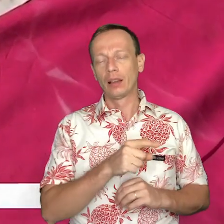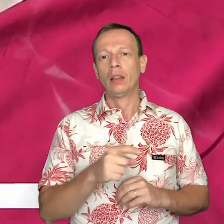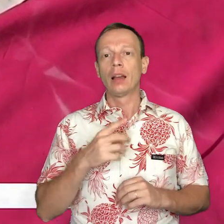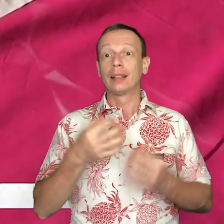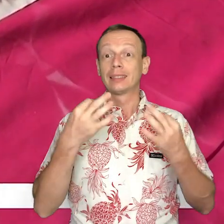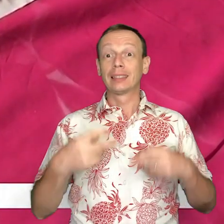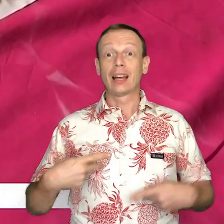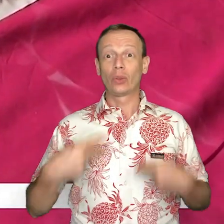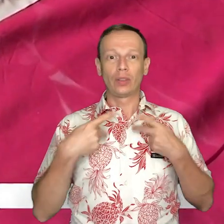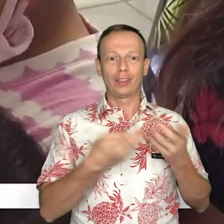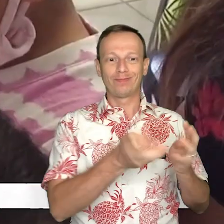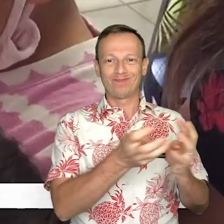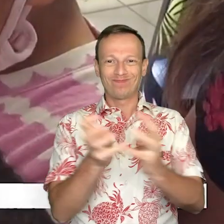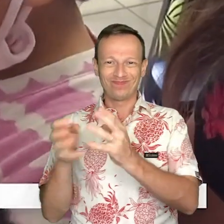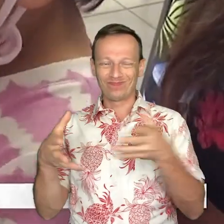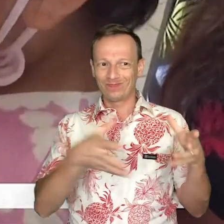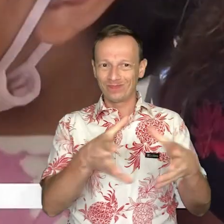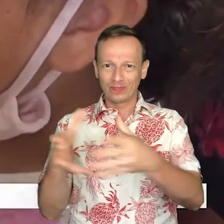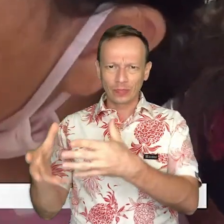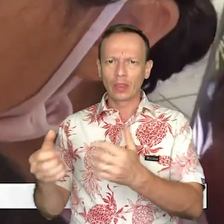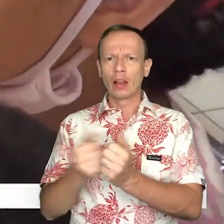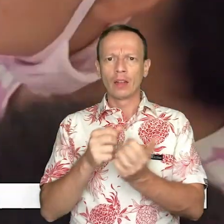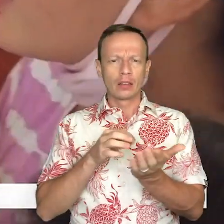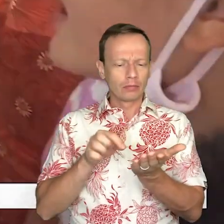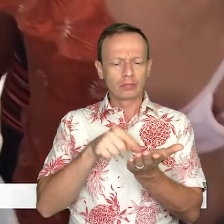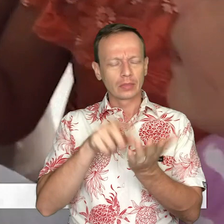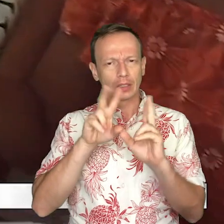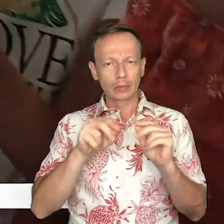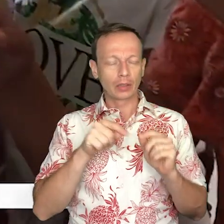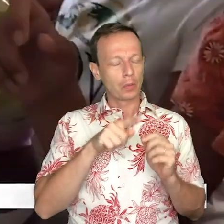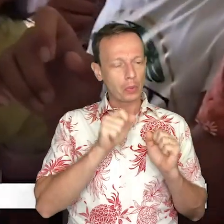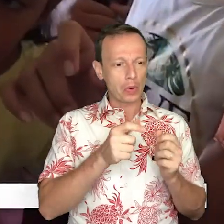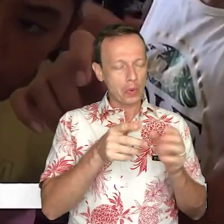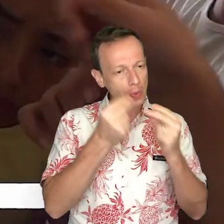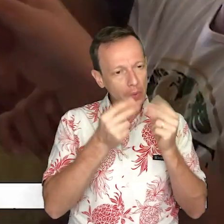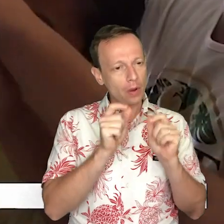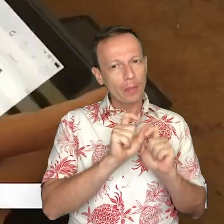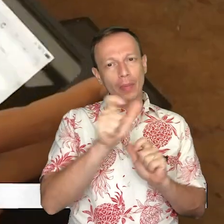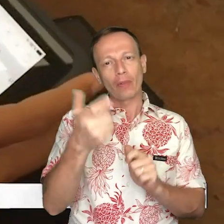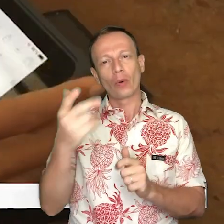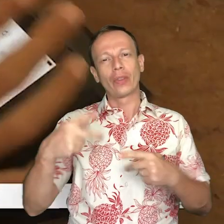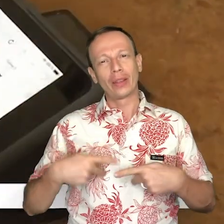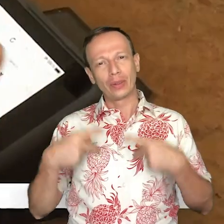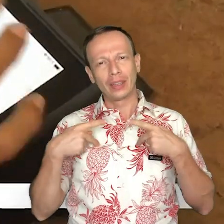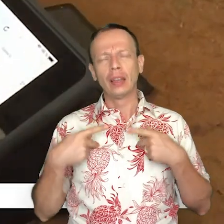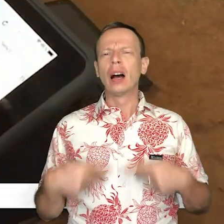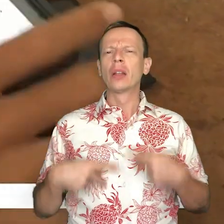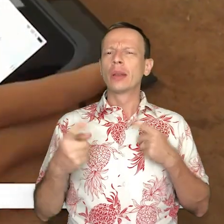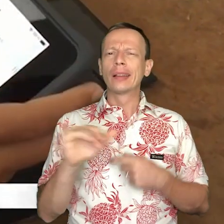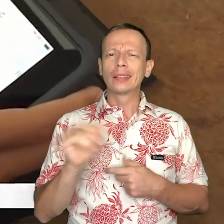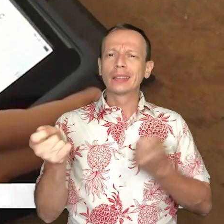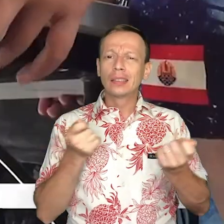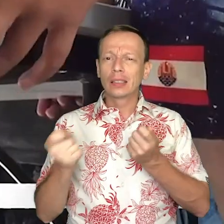10 ateliers, chaque équipe avec une feuille de route pour faciliter le déplacement d'un atelier à un autre. Des ateliers tenus par des élèves